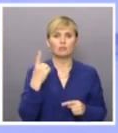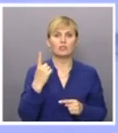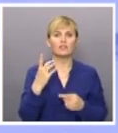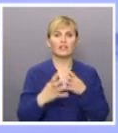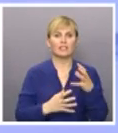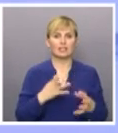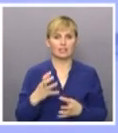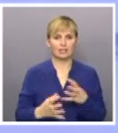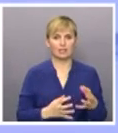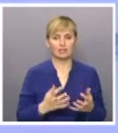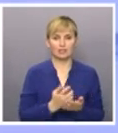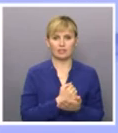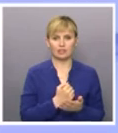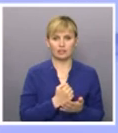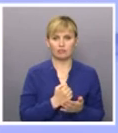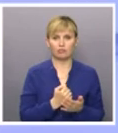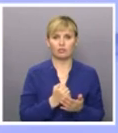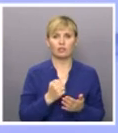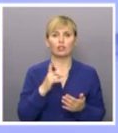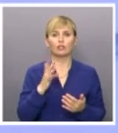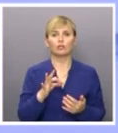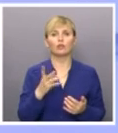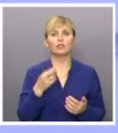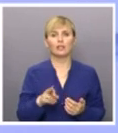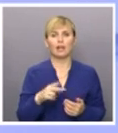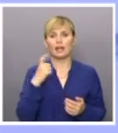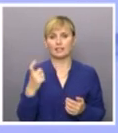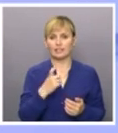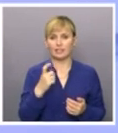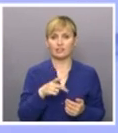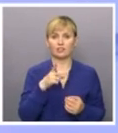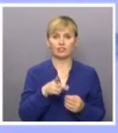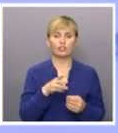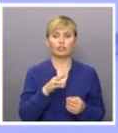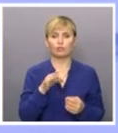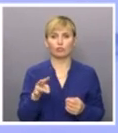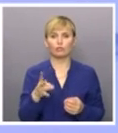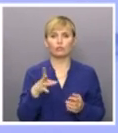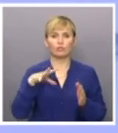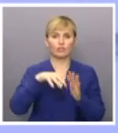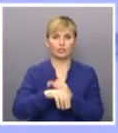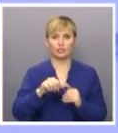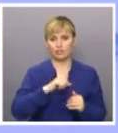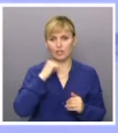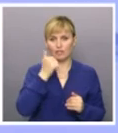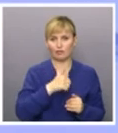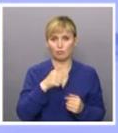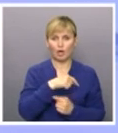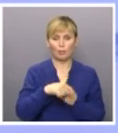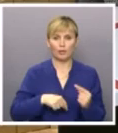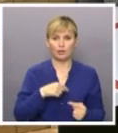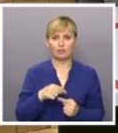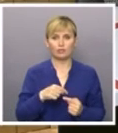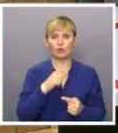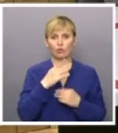кстати, производства этих садков погружного типа. Но для хозяйства на 2000 тонн рыбы нужно вложение с годовыми, значит, оборотными средствами